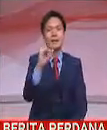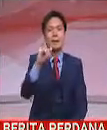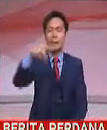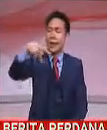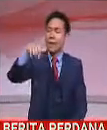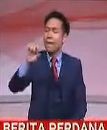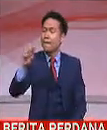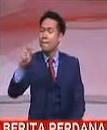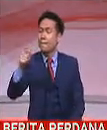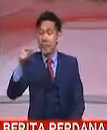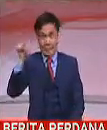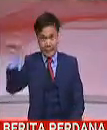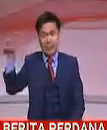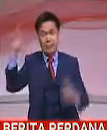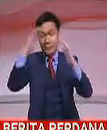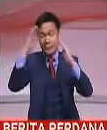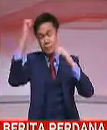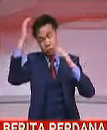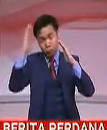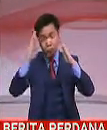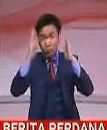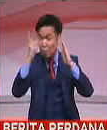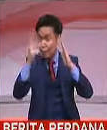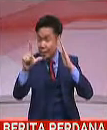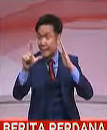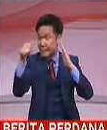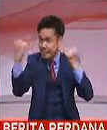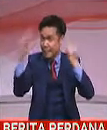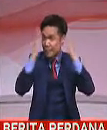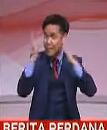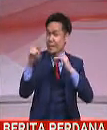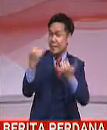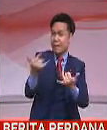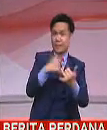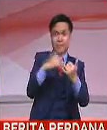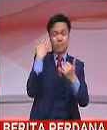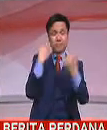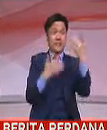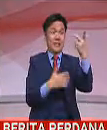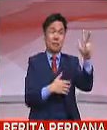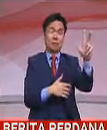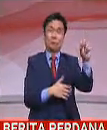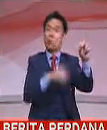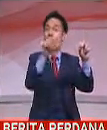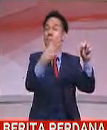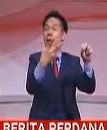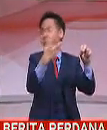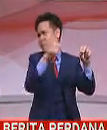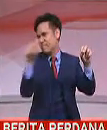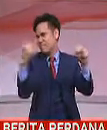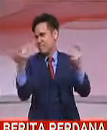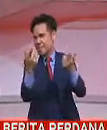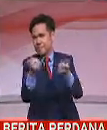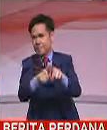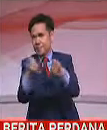didakwa dilakukan di premis di Selangor antara 21 Disember 2018 hingga 30 Mac 2019. Pihak pendakwaan menawarkan